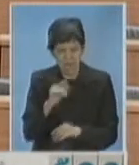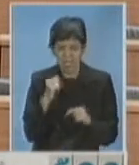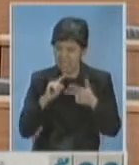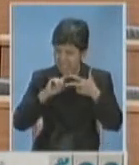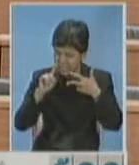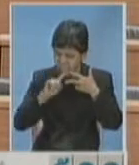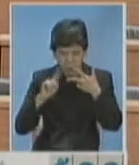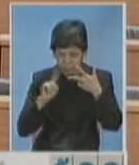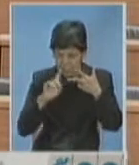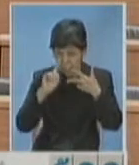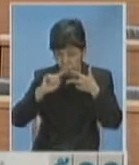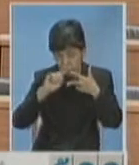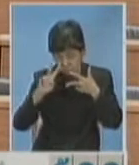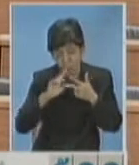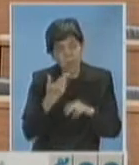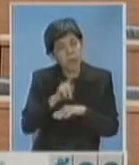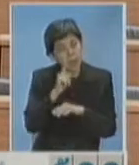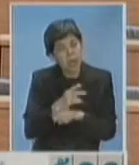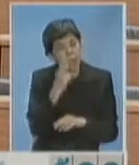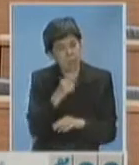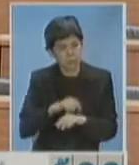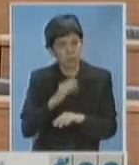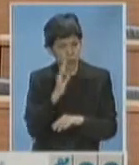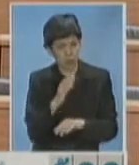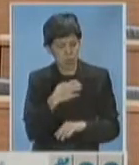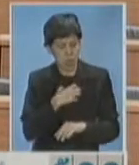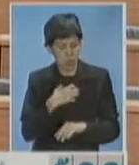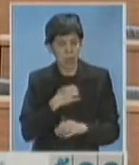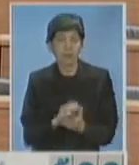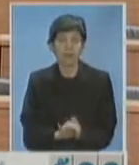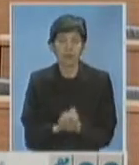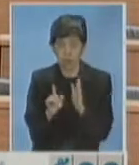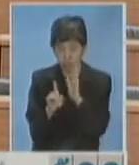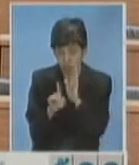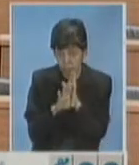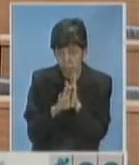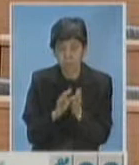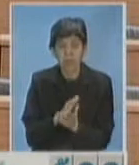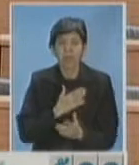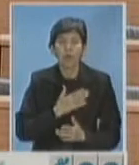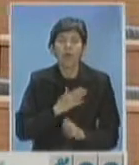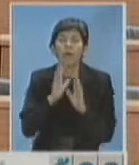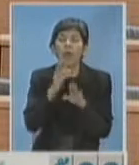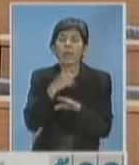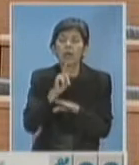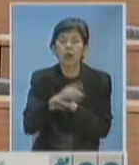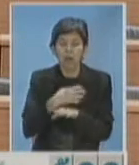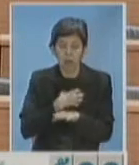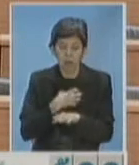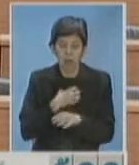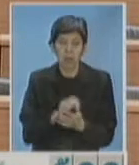ที่2นะครับก็ขอให้ท่านประธานควบคุมอย่างเคร่งครัดและสิ่งสุดท้ายครับในขึ้นพูดแล้วก็ขออนุญาตฝากท่านประธานเลยนะ